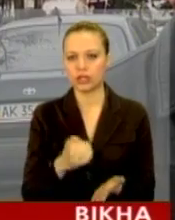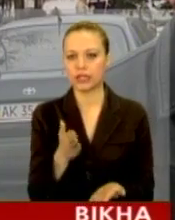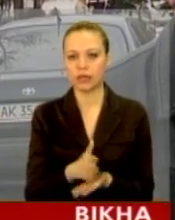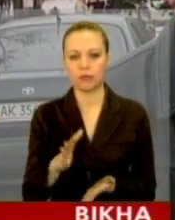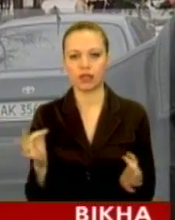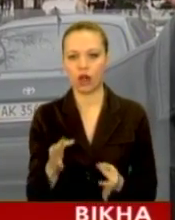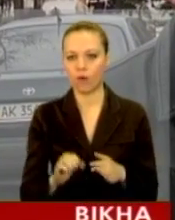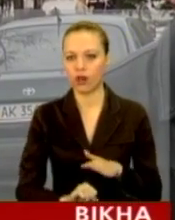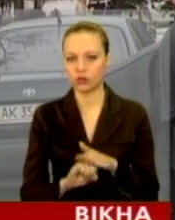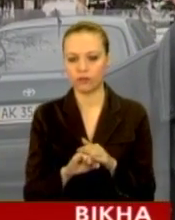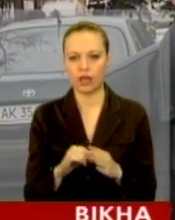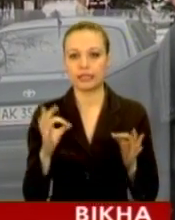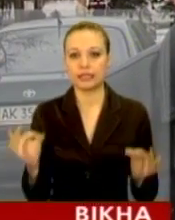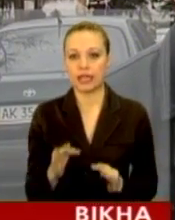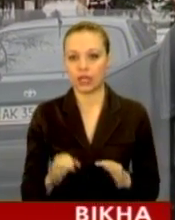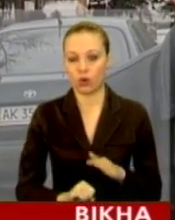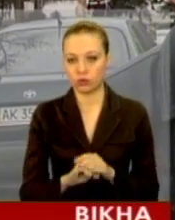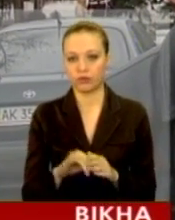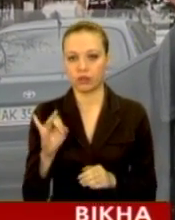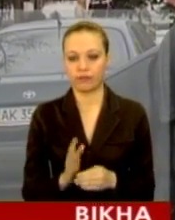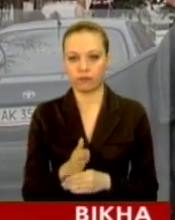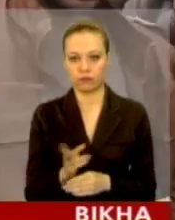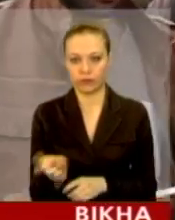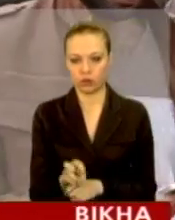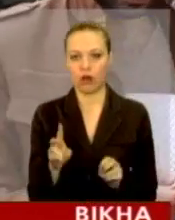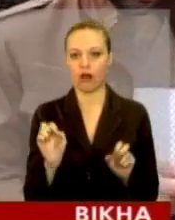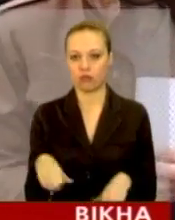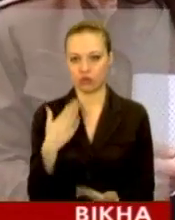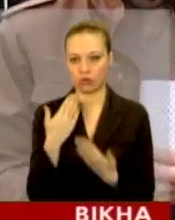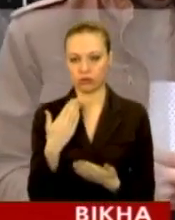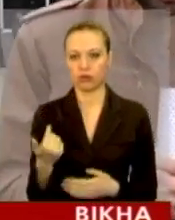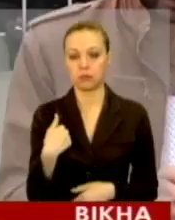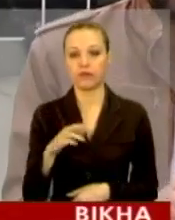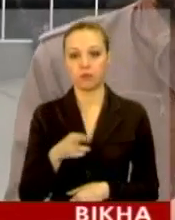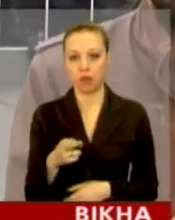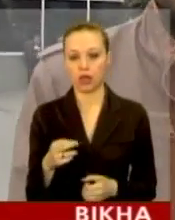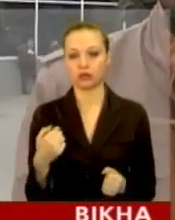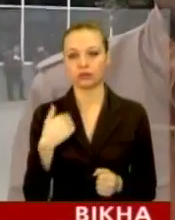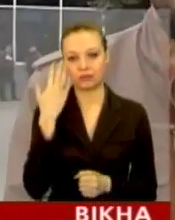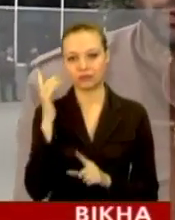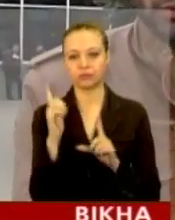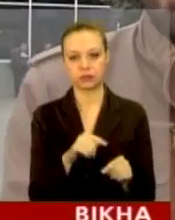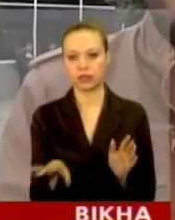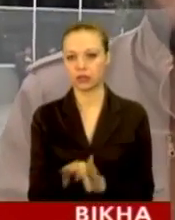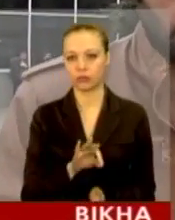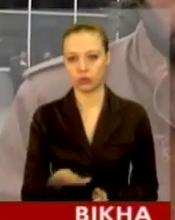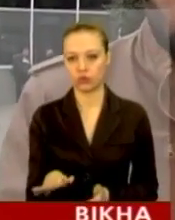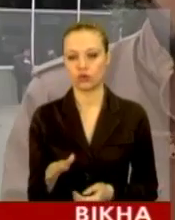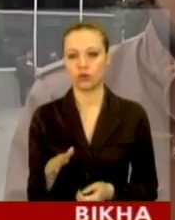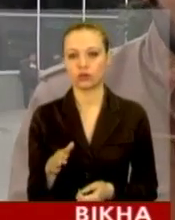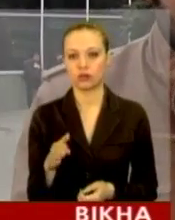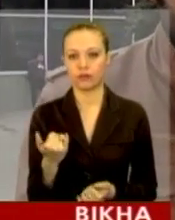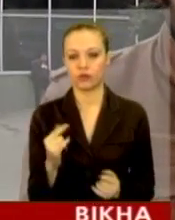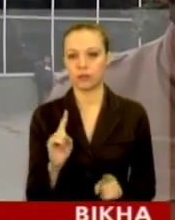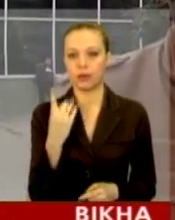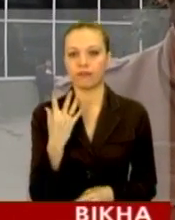ніякого основання, ніяких основань, і вийшли, як можна відноситися. Да, ми в п'ятницю збиралися поїхати, не вийшло. От